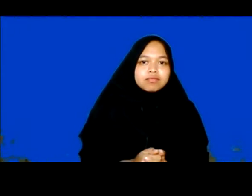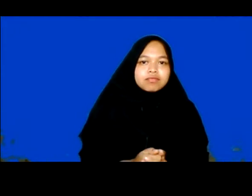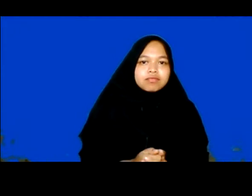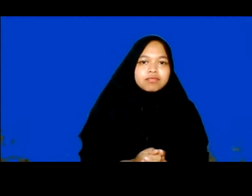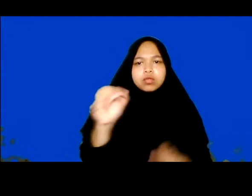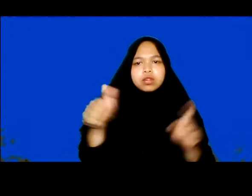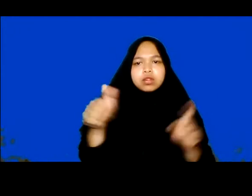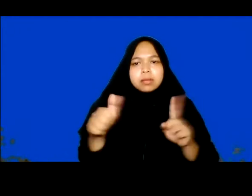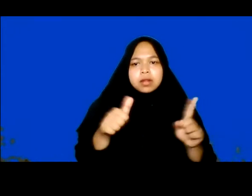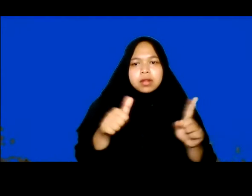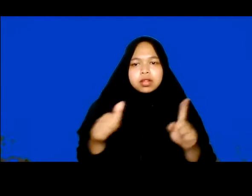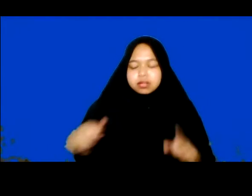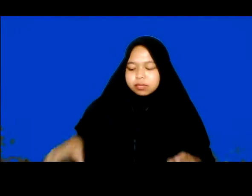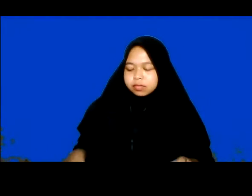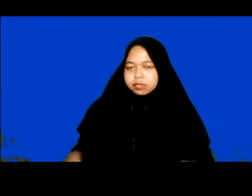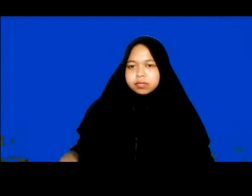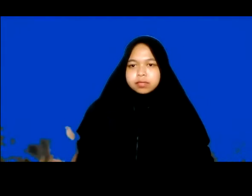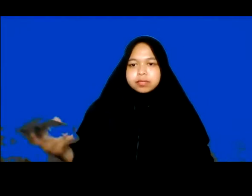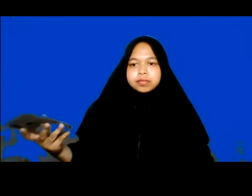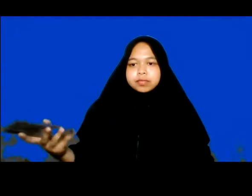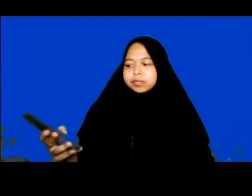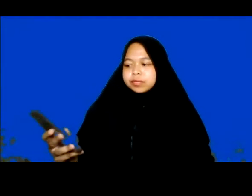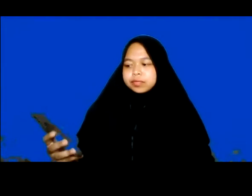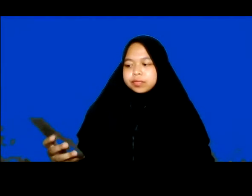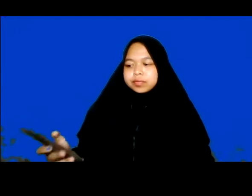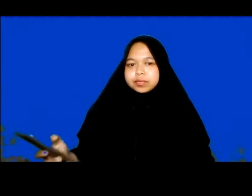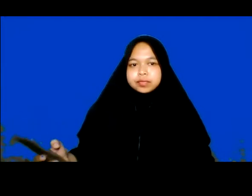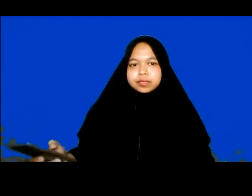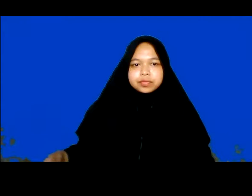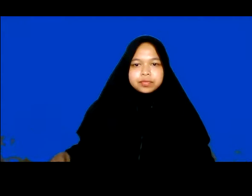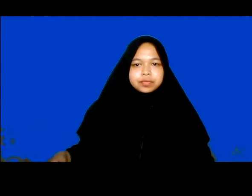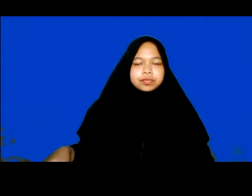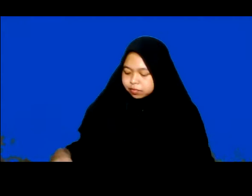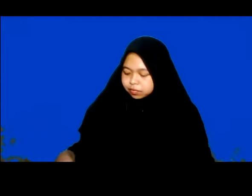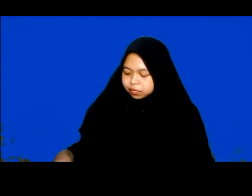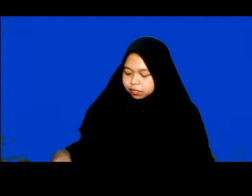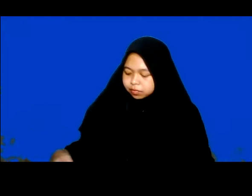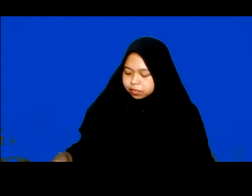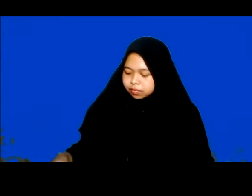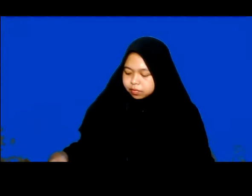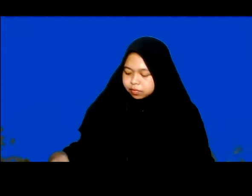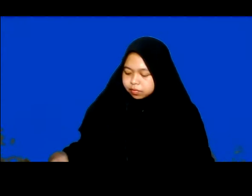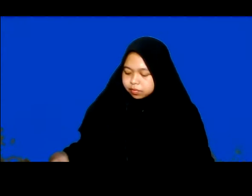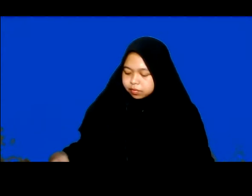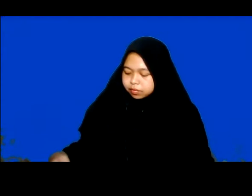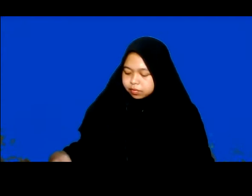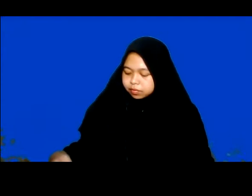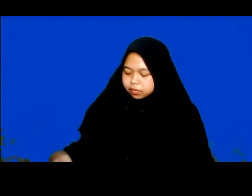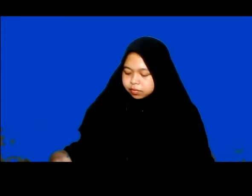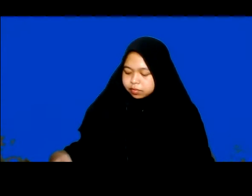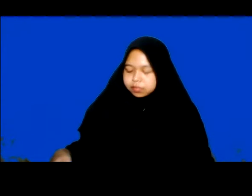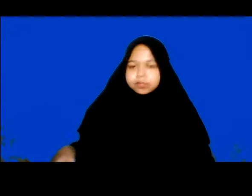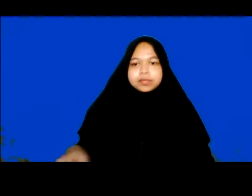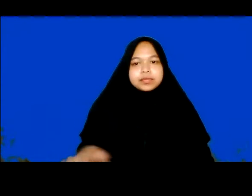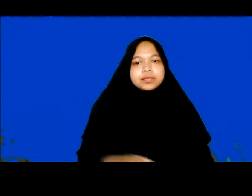Hospet? Nah, ya saya sebagai seorang desainer rasa nama itu kurang begitu gampang untuk diingat